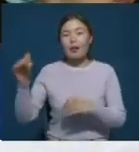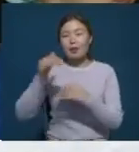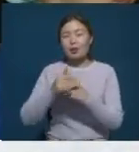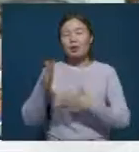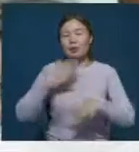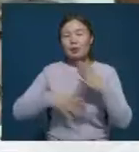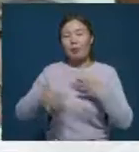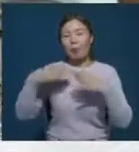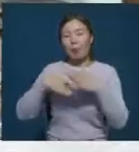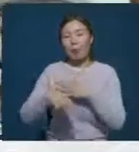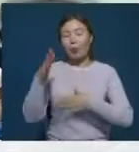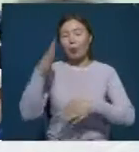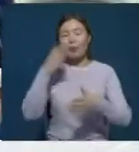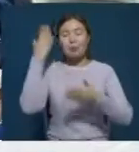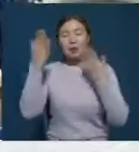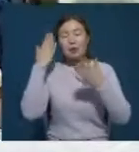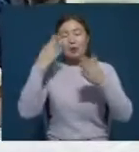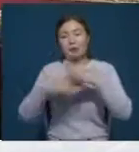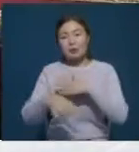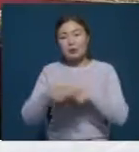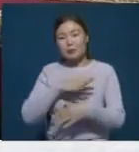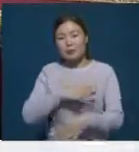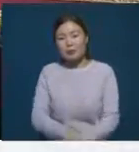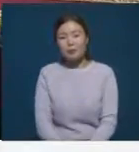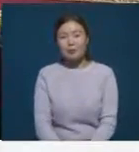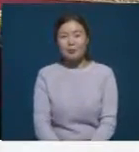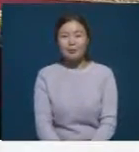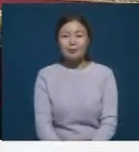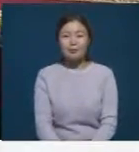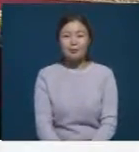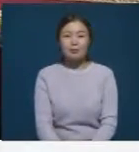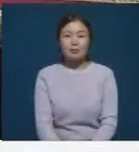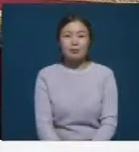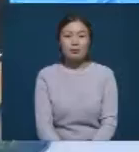ерекше әсер алып, көтеріңкі көңіл күймен тарады. Айман Нұрмағанбет, Амангелді Тұрахмет, Айна Ақпарат.